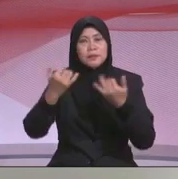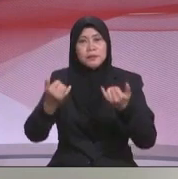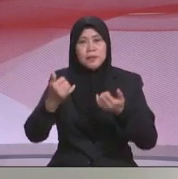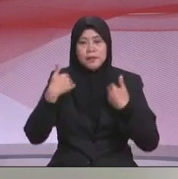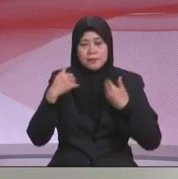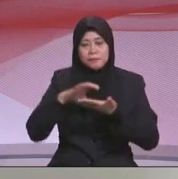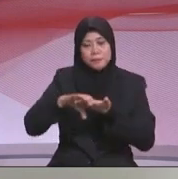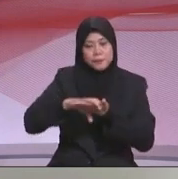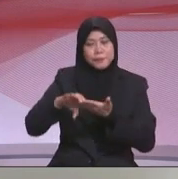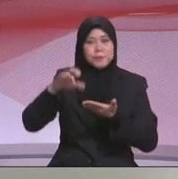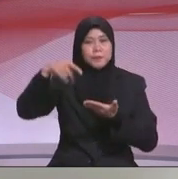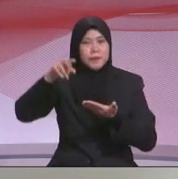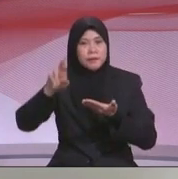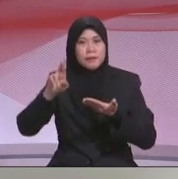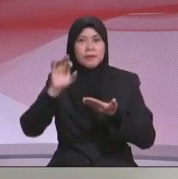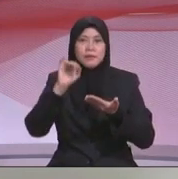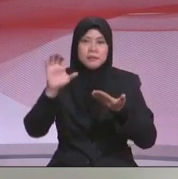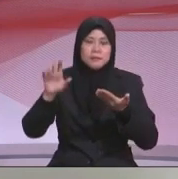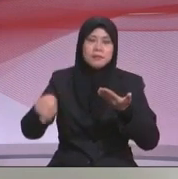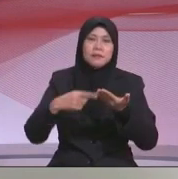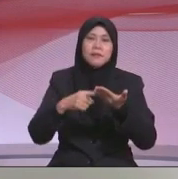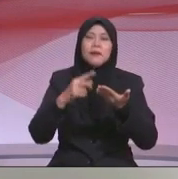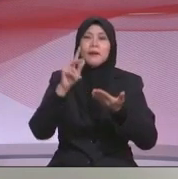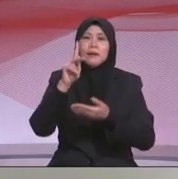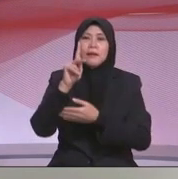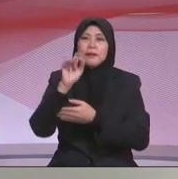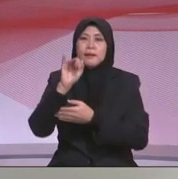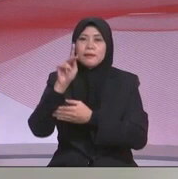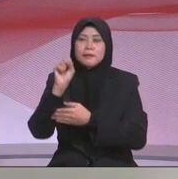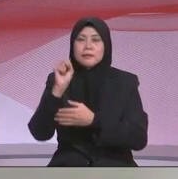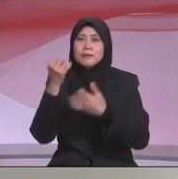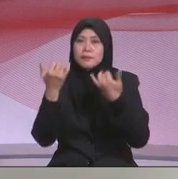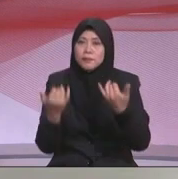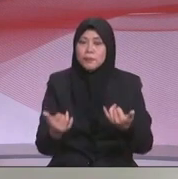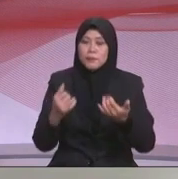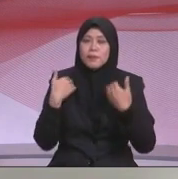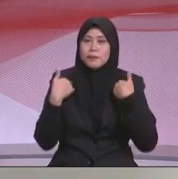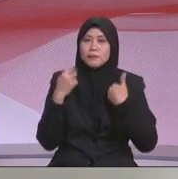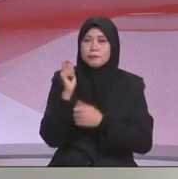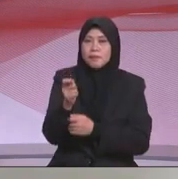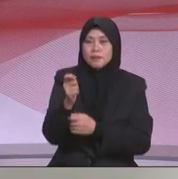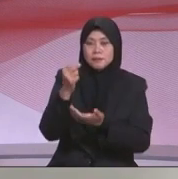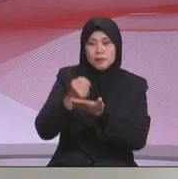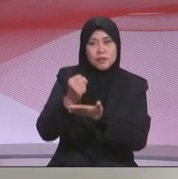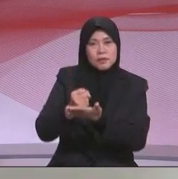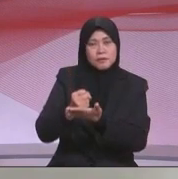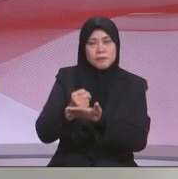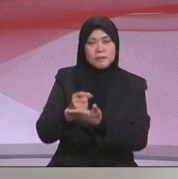MyCard, MyPR dan MyKAS, pemegang-pemegang pas imigresen jangka